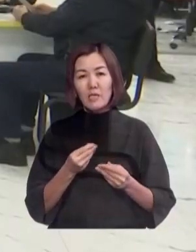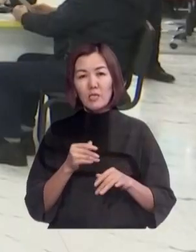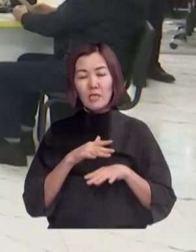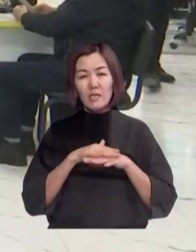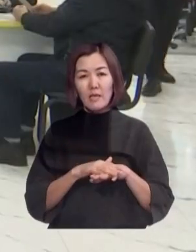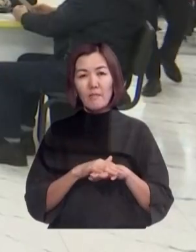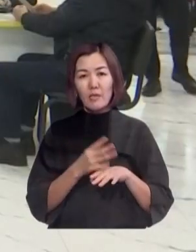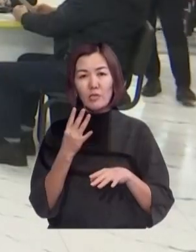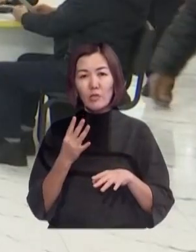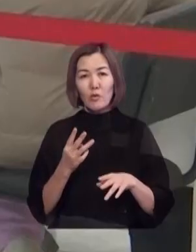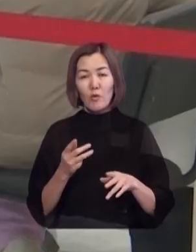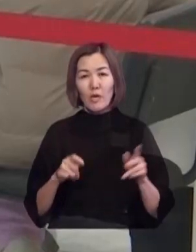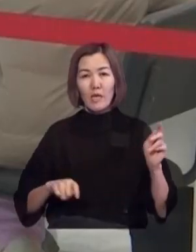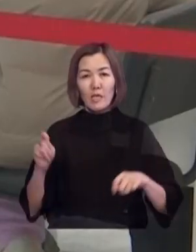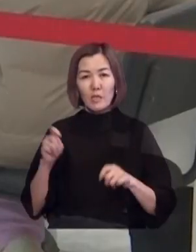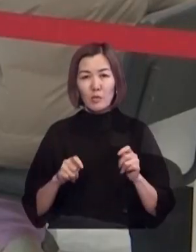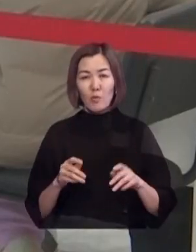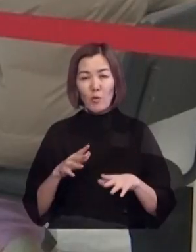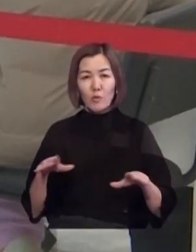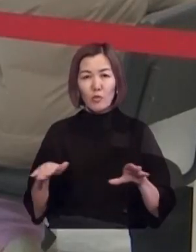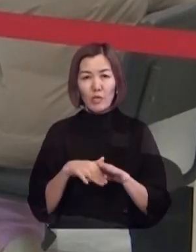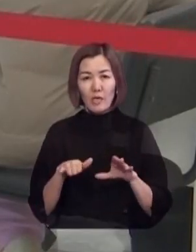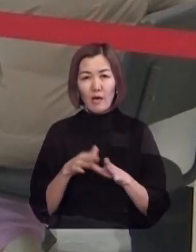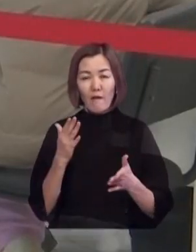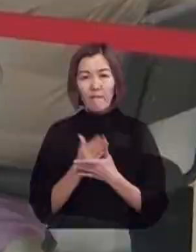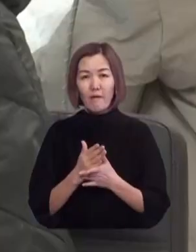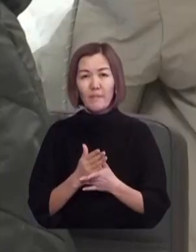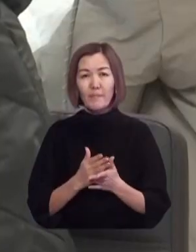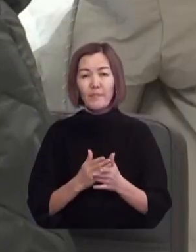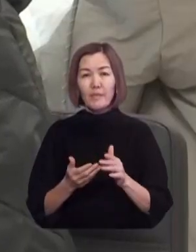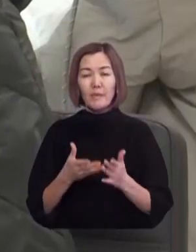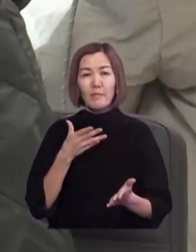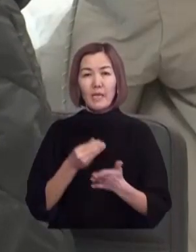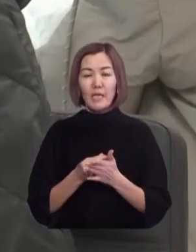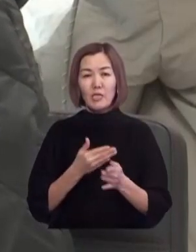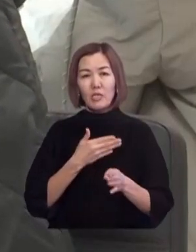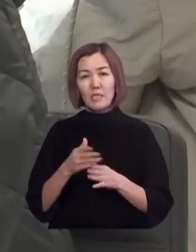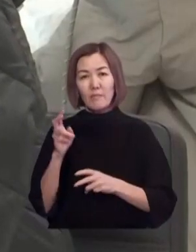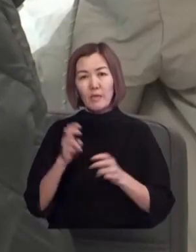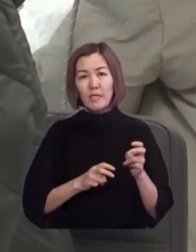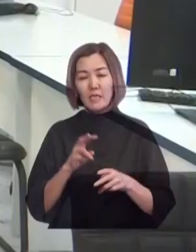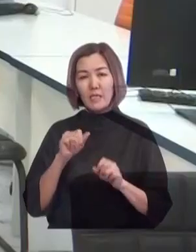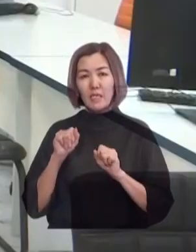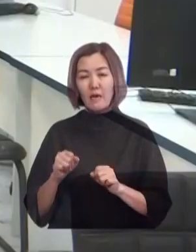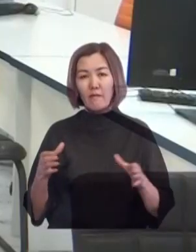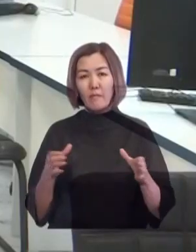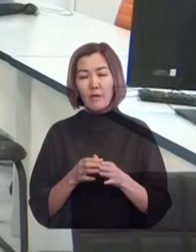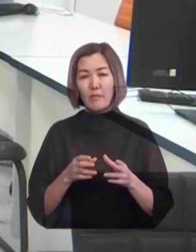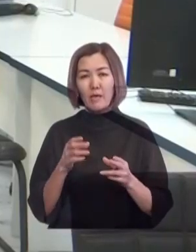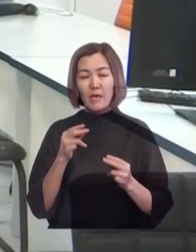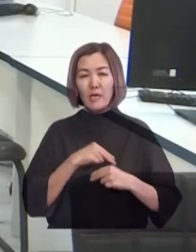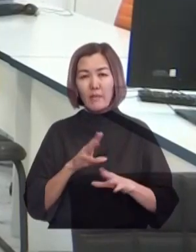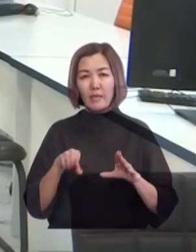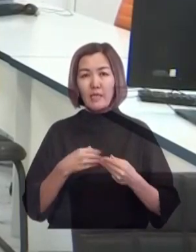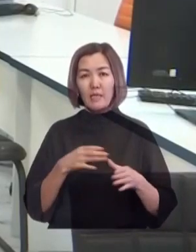из 4 источников. Это специальные выплаты, которые также формируются из перечислений, производственных страховыми компаниями, работодателями